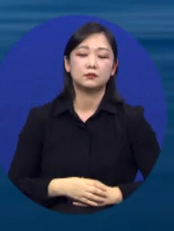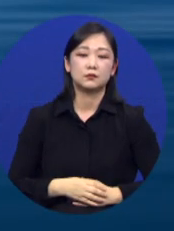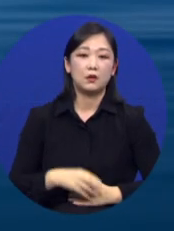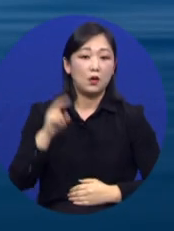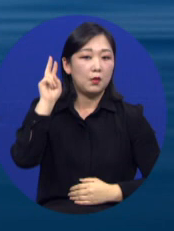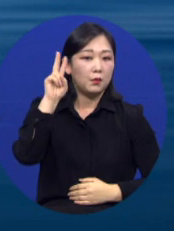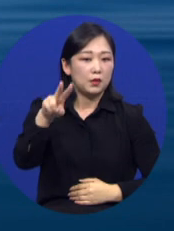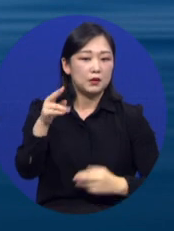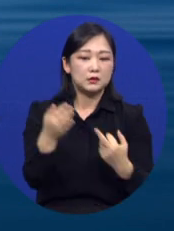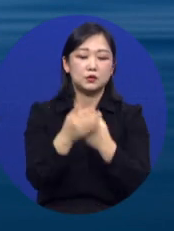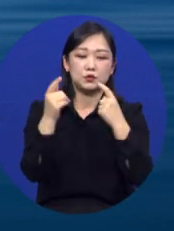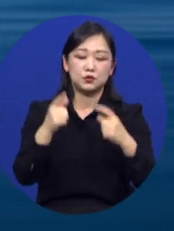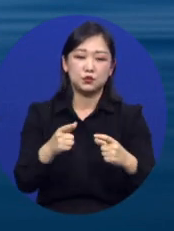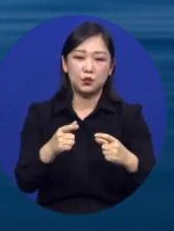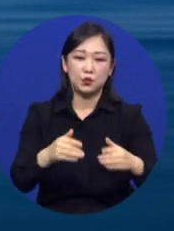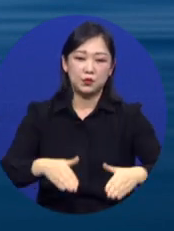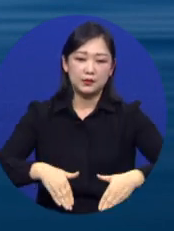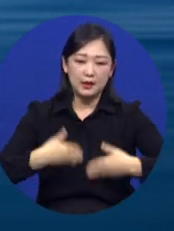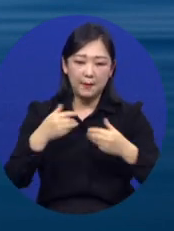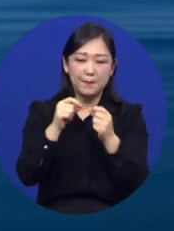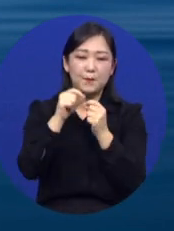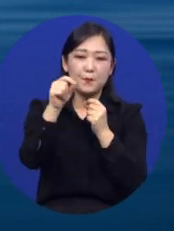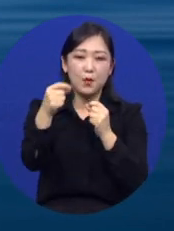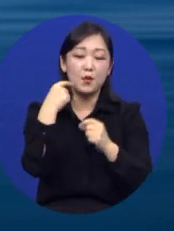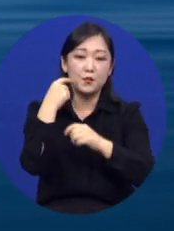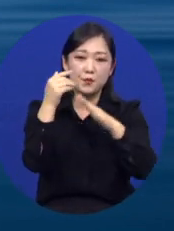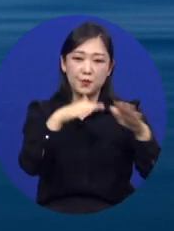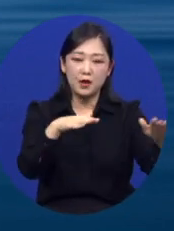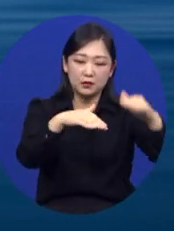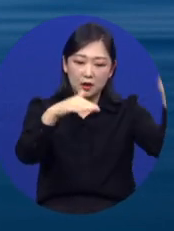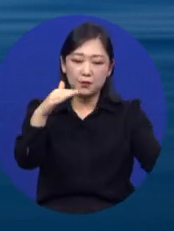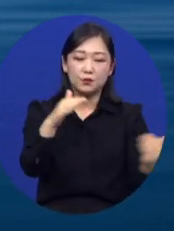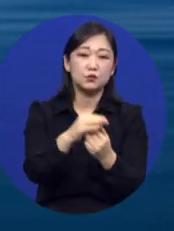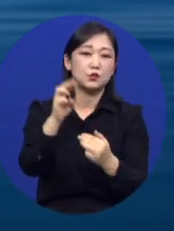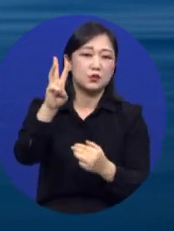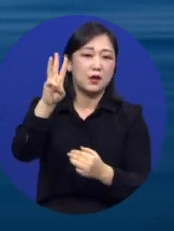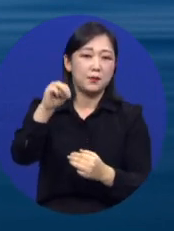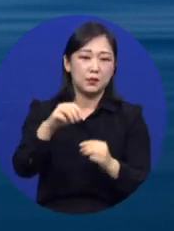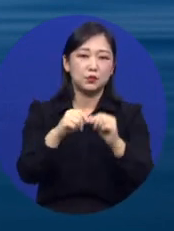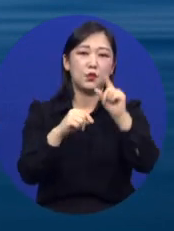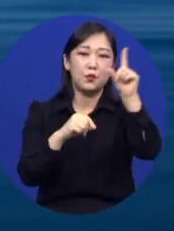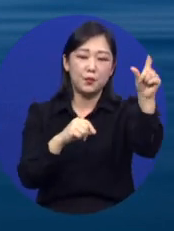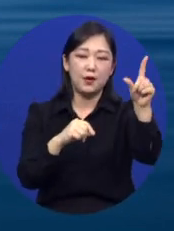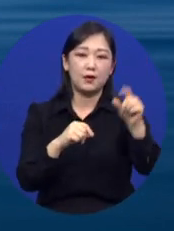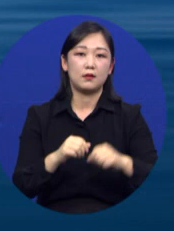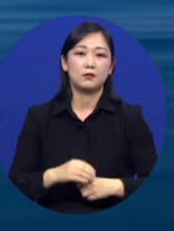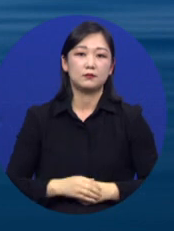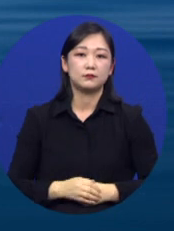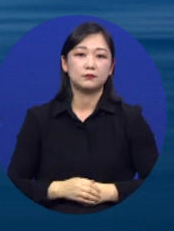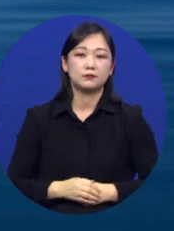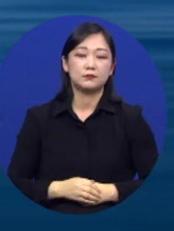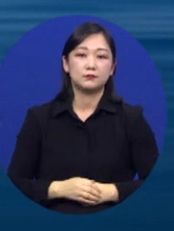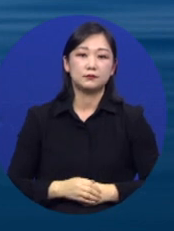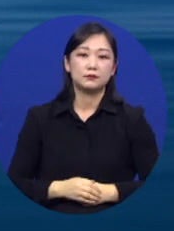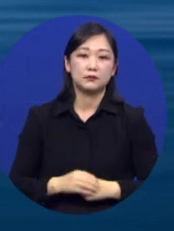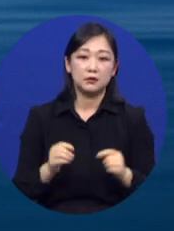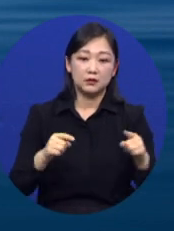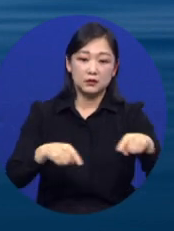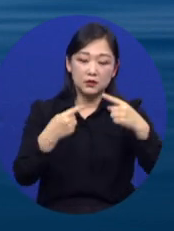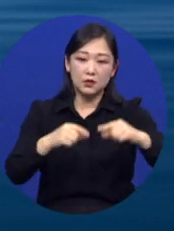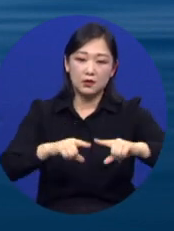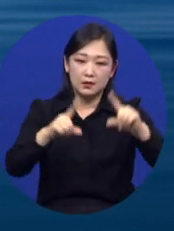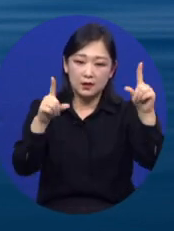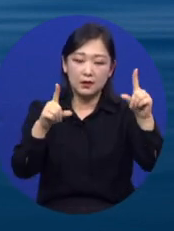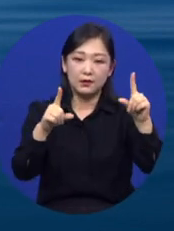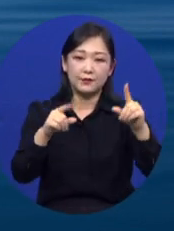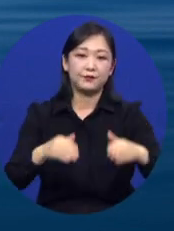모래 까지 제주도 남쪽 먼 바다를 중심으로 는 물결이 최고 3m 까지 매우 높게 일겠습니다 한편 설 당일에는 남의